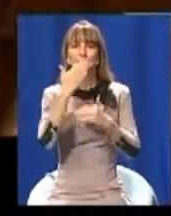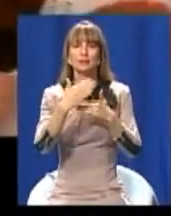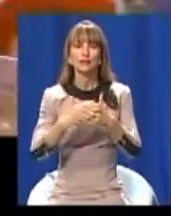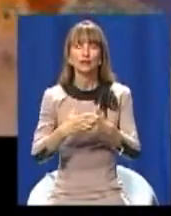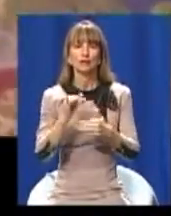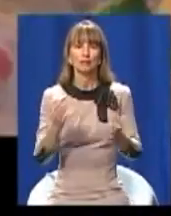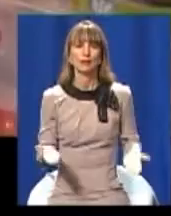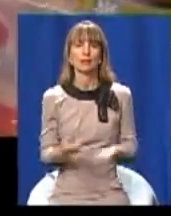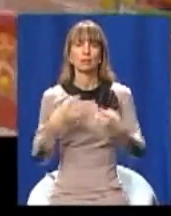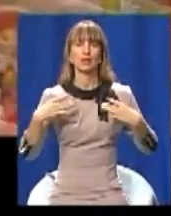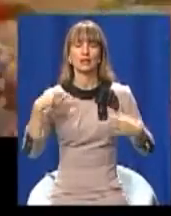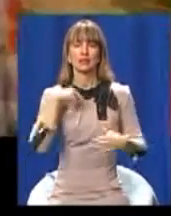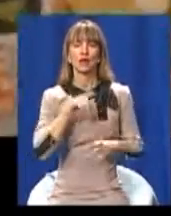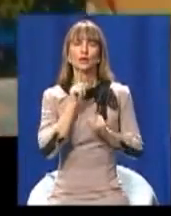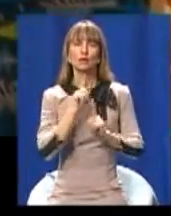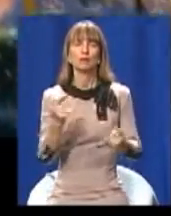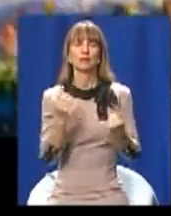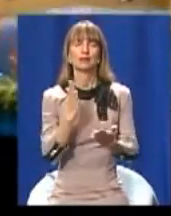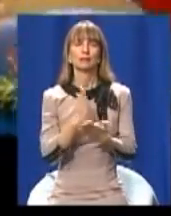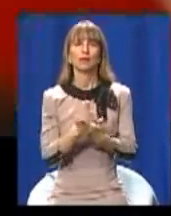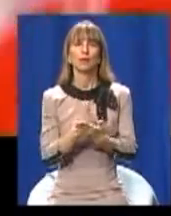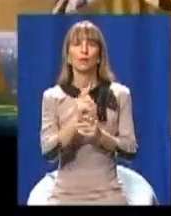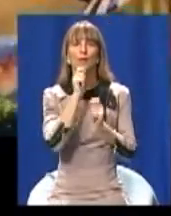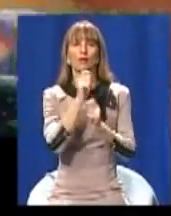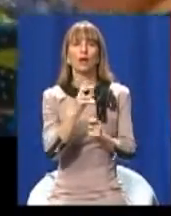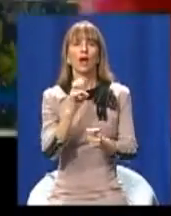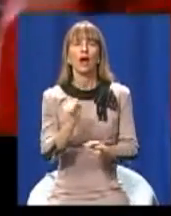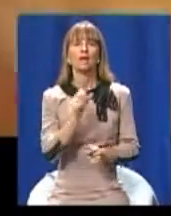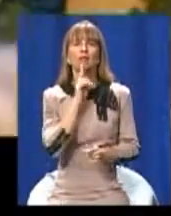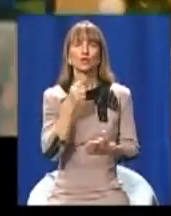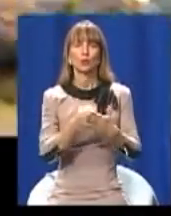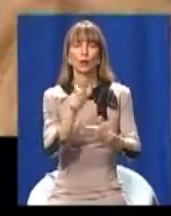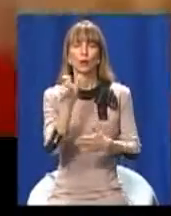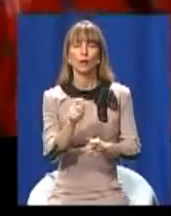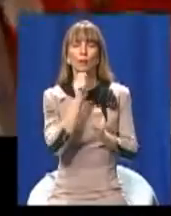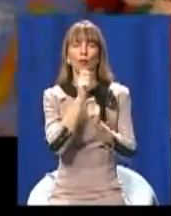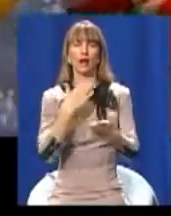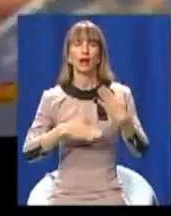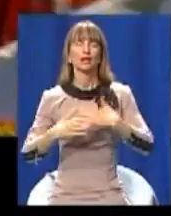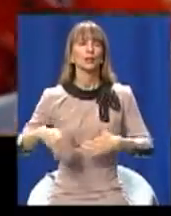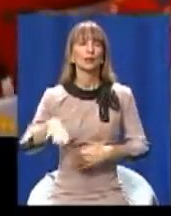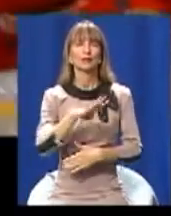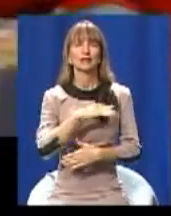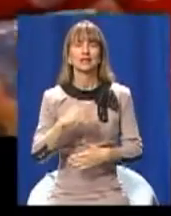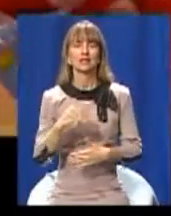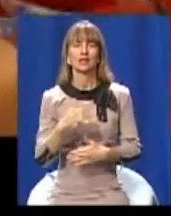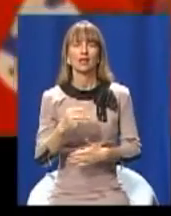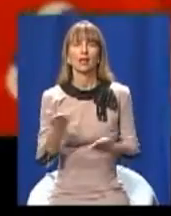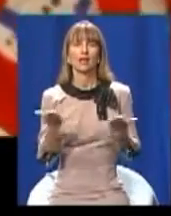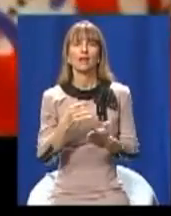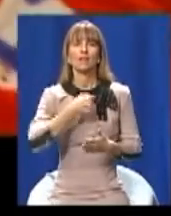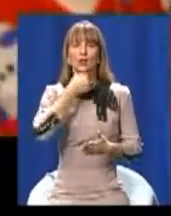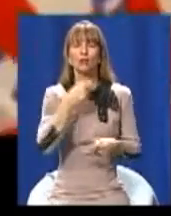підіймає святковий настрій. Особливе значення має не сам подарунок, а увага до людини. Подарункам раді усі, як діти, так і